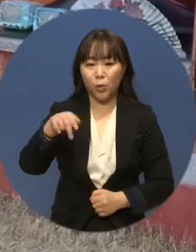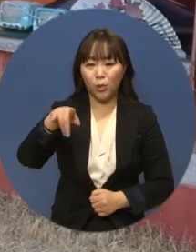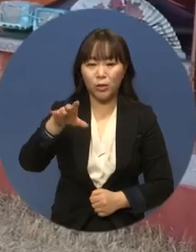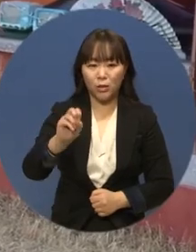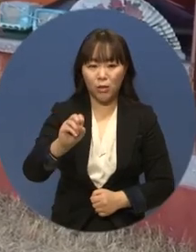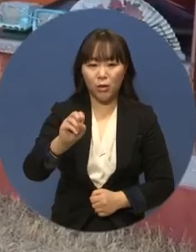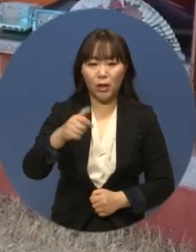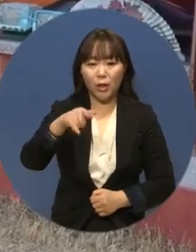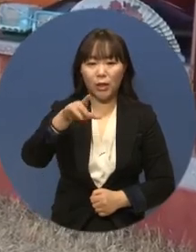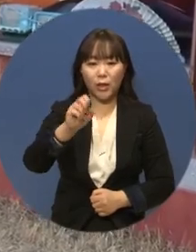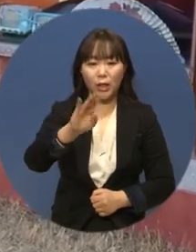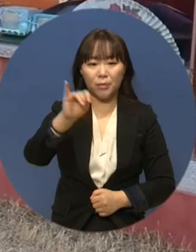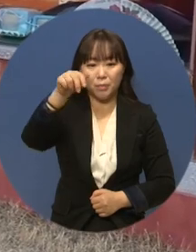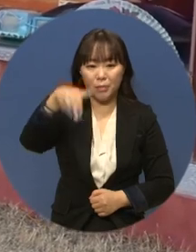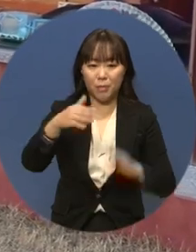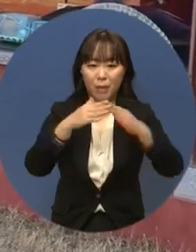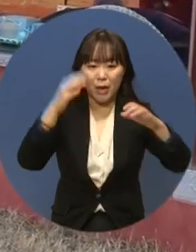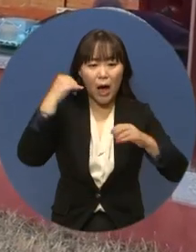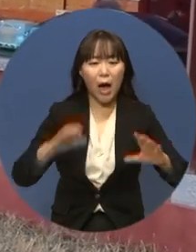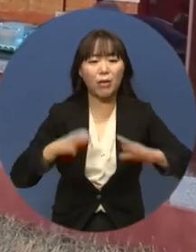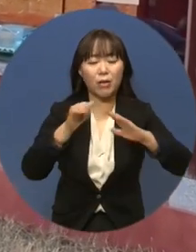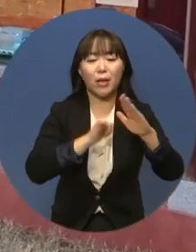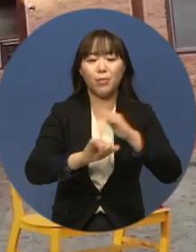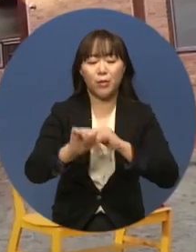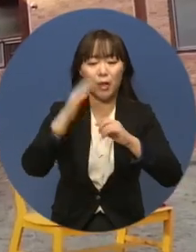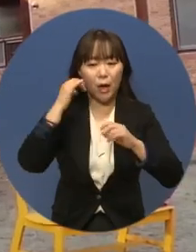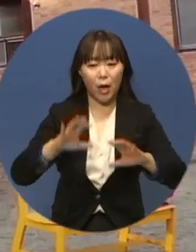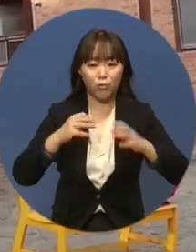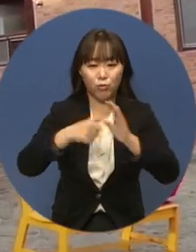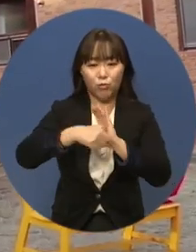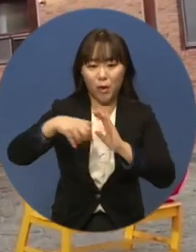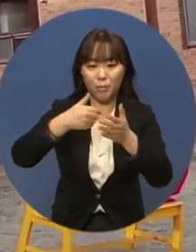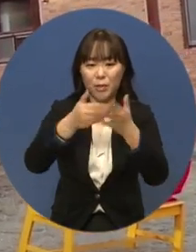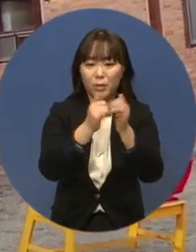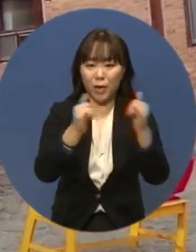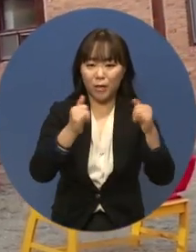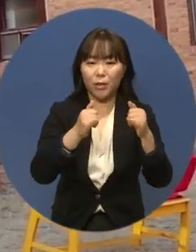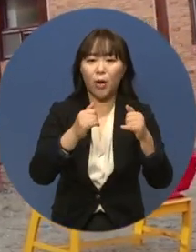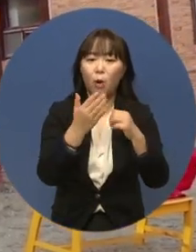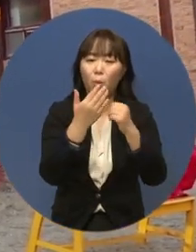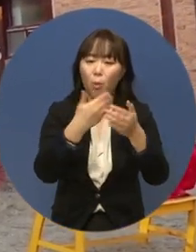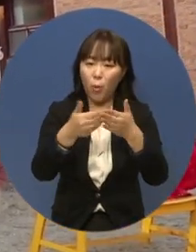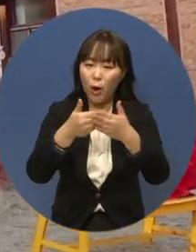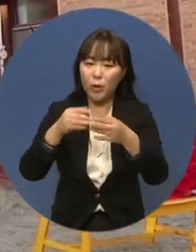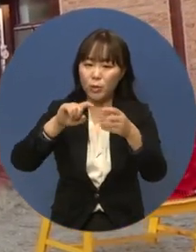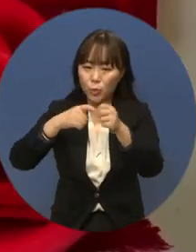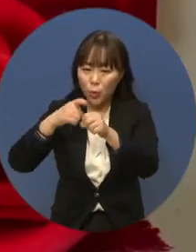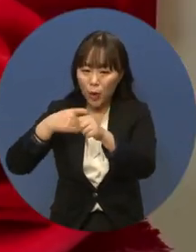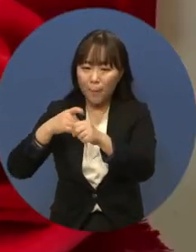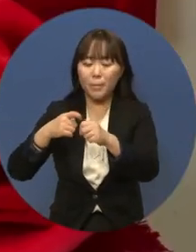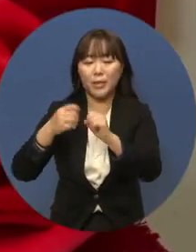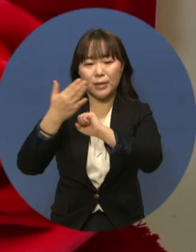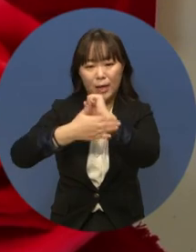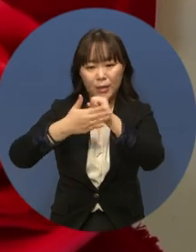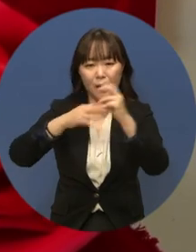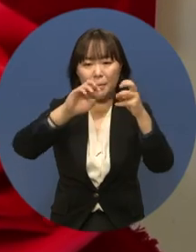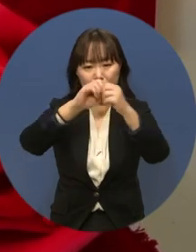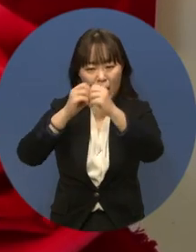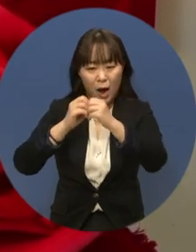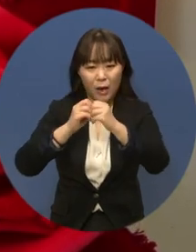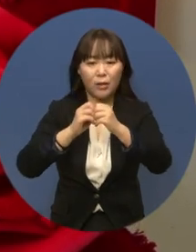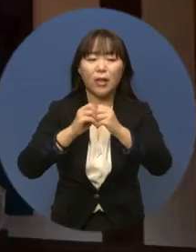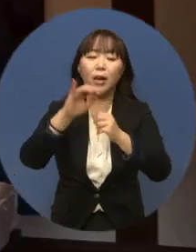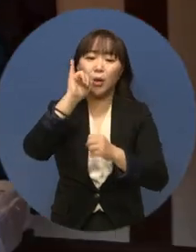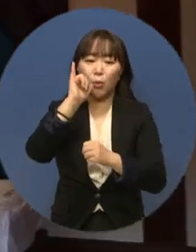마을은 한국을 대표하는 국내 유명 미술가들의 회화와 조각, 사진과 설치 미술 작품 등이 전시돼